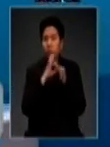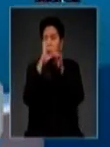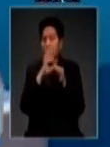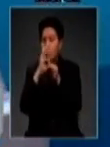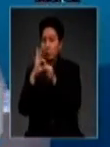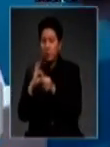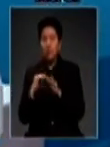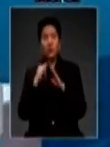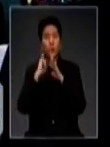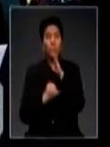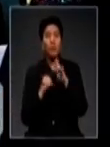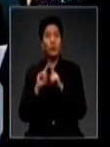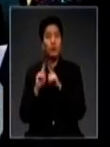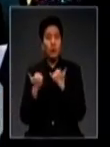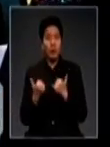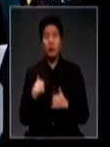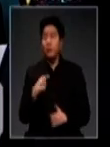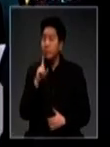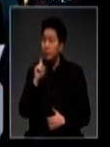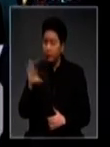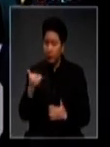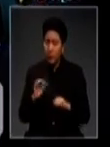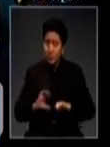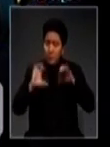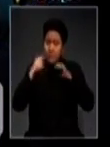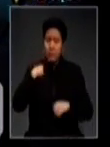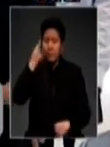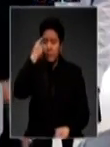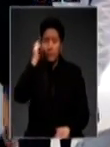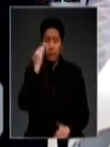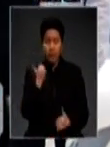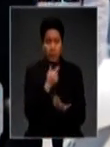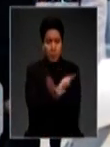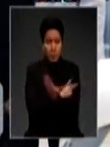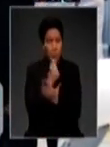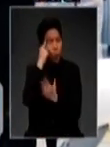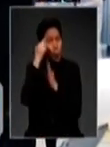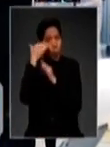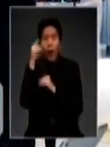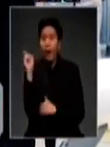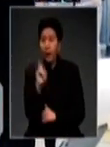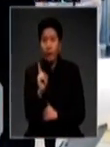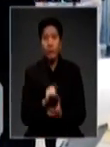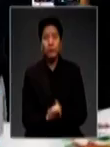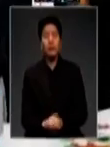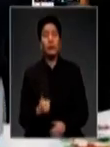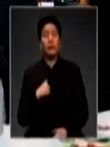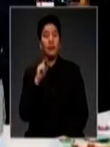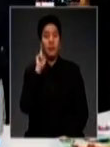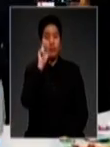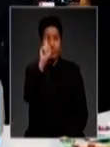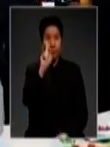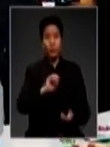สุดท้ายค่ะเราทางรัฐบาลเนี่ยคาดหวังยังไงคะกับการเป็นภูเก็ตสมาร์ทซิตี้ เราคาดหวังอันที่หนึ่งความร่ว